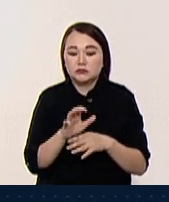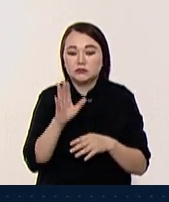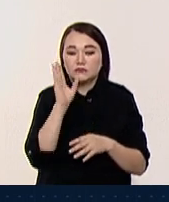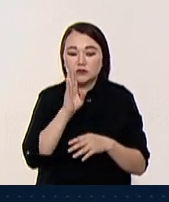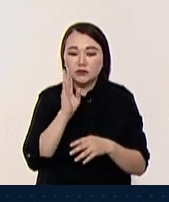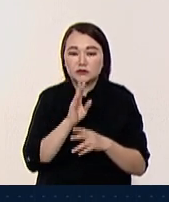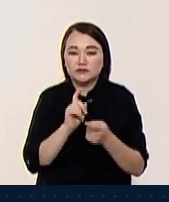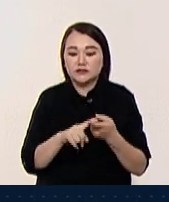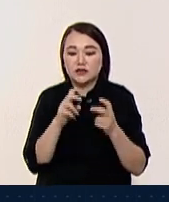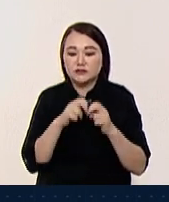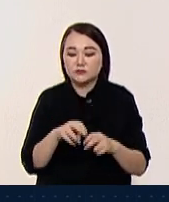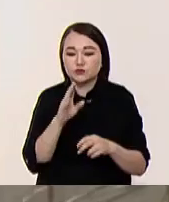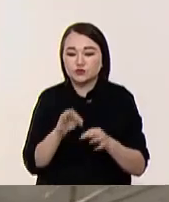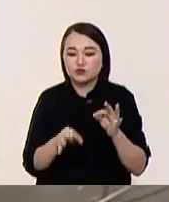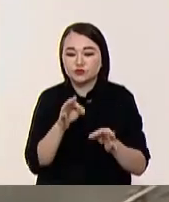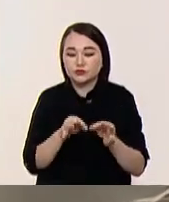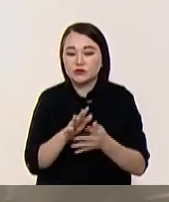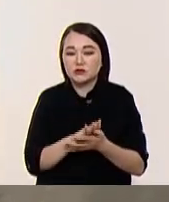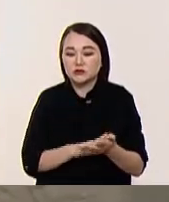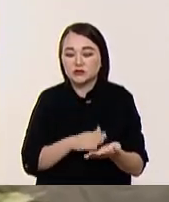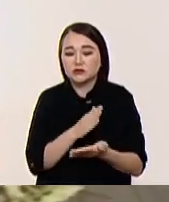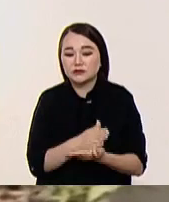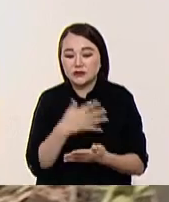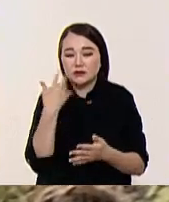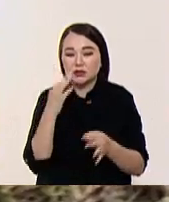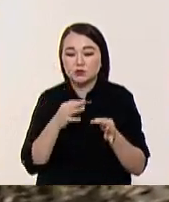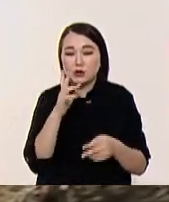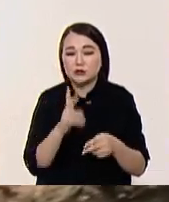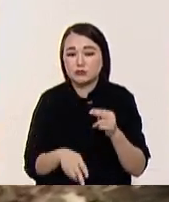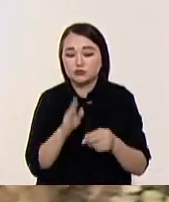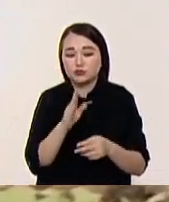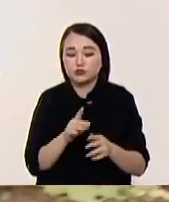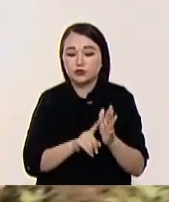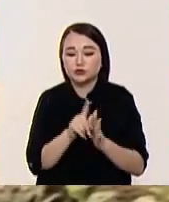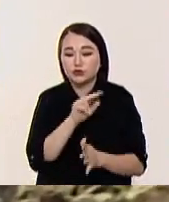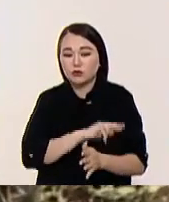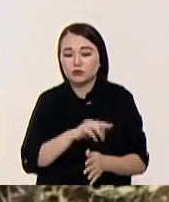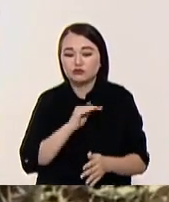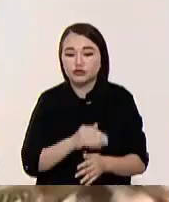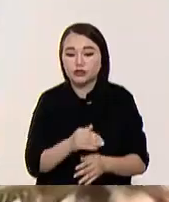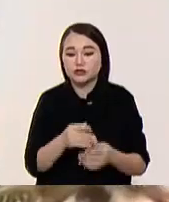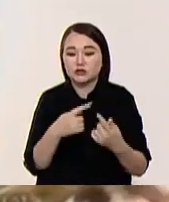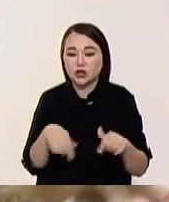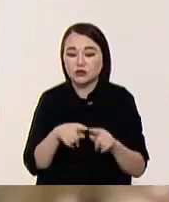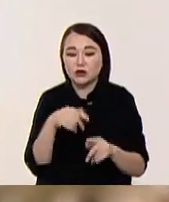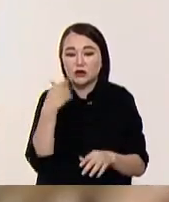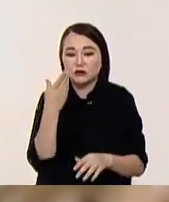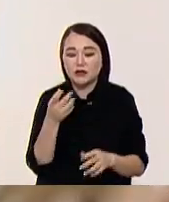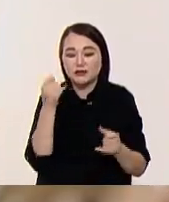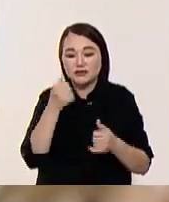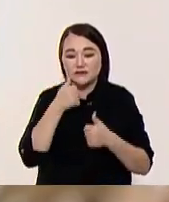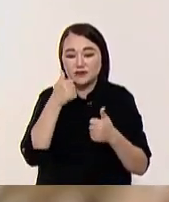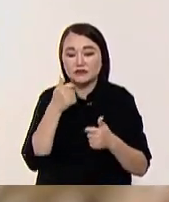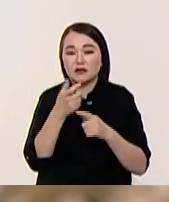Данный вопрос рассматривается в суде еще. Когда закончатся судебные тяжбы и начнут работать очистные сооружения, неизвестно. В